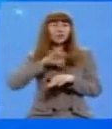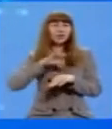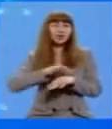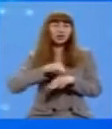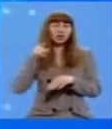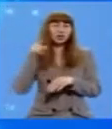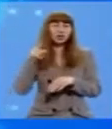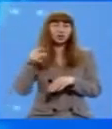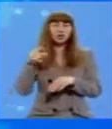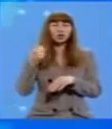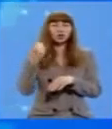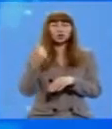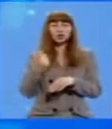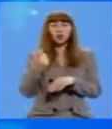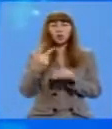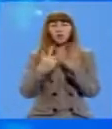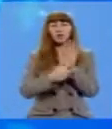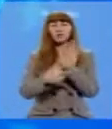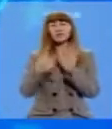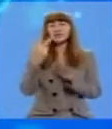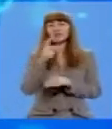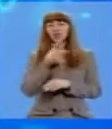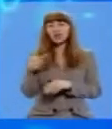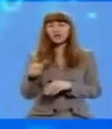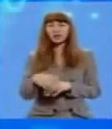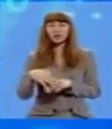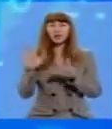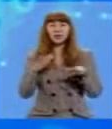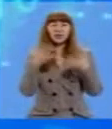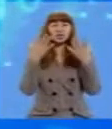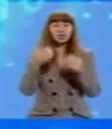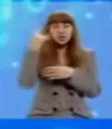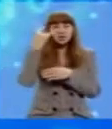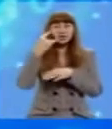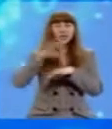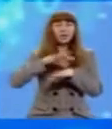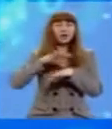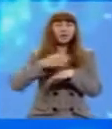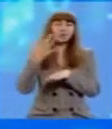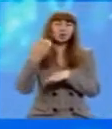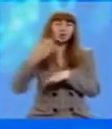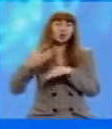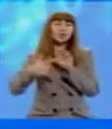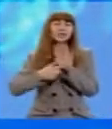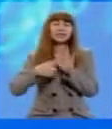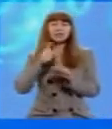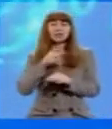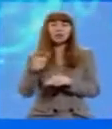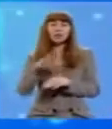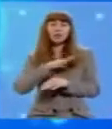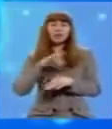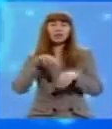Жалпы елімізде вирус құрбандарының саны 183-ке жетті. Қайтыс болғандардың 3-тен бірі Нұрсұлтан қаласында, ал өткен тәулікте